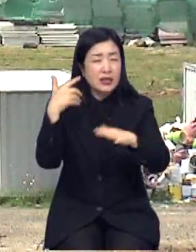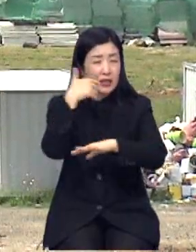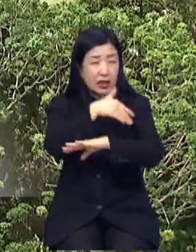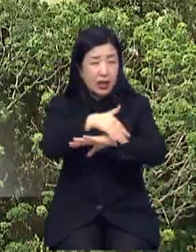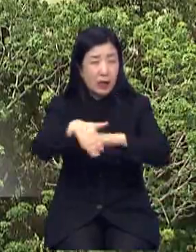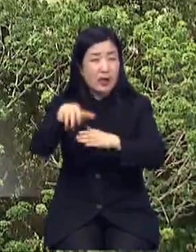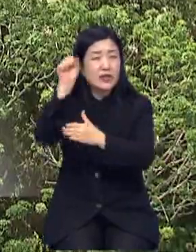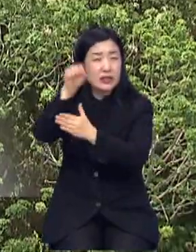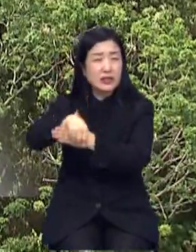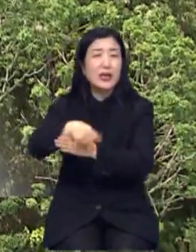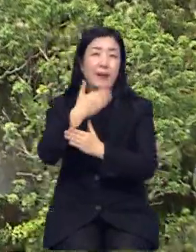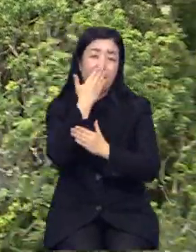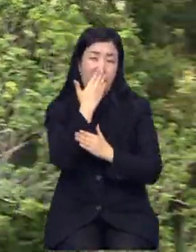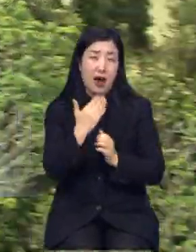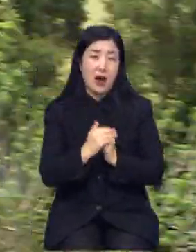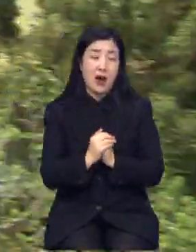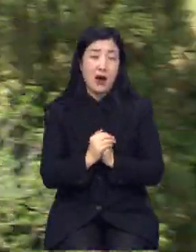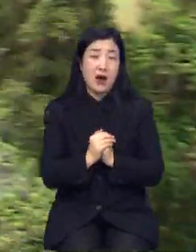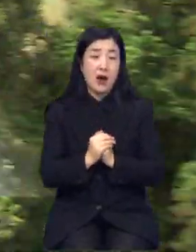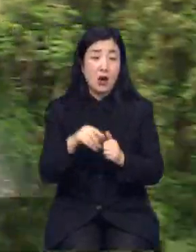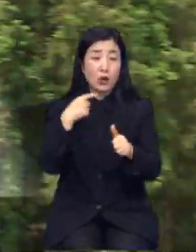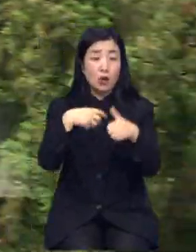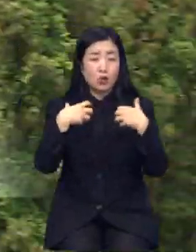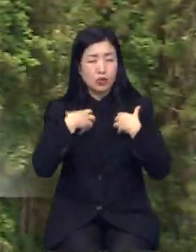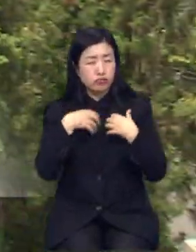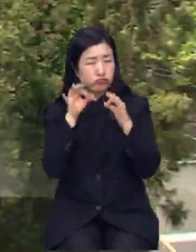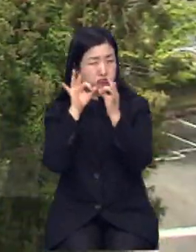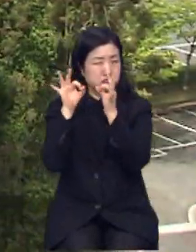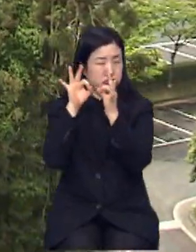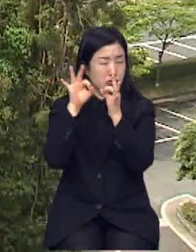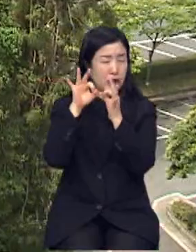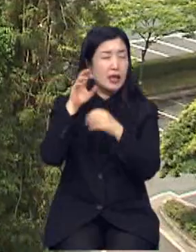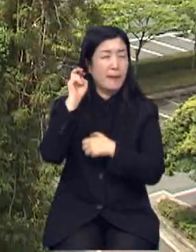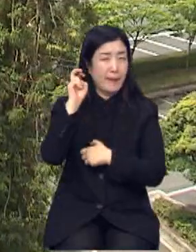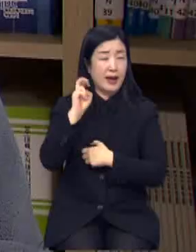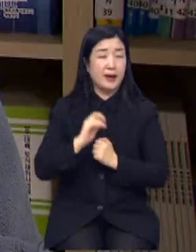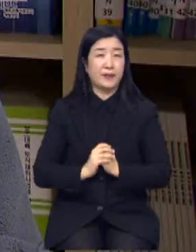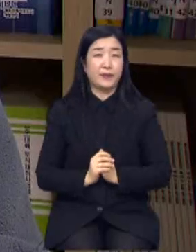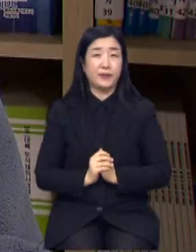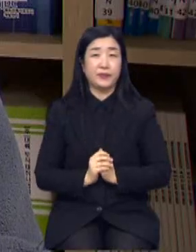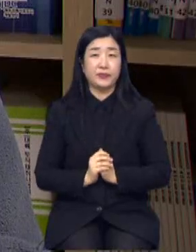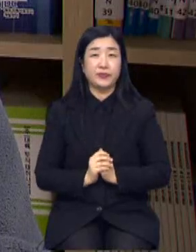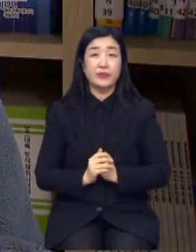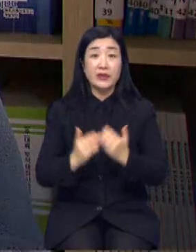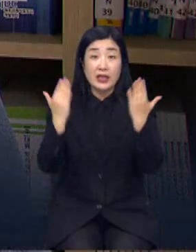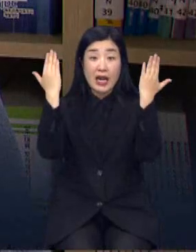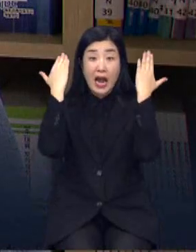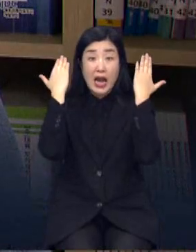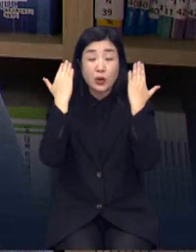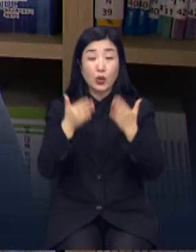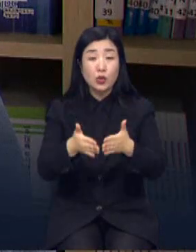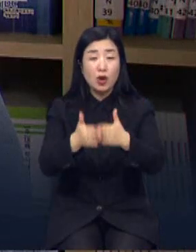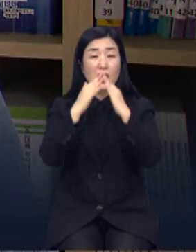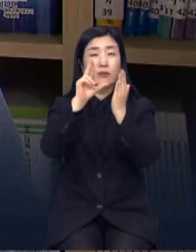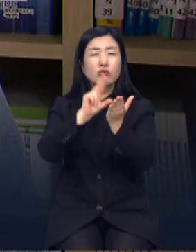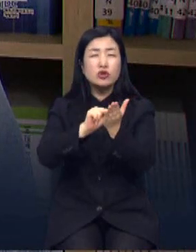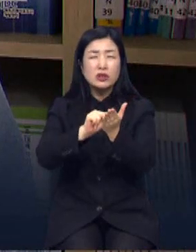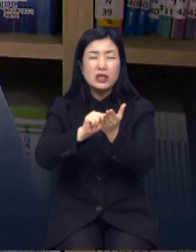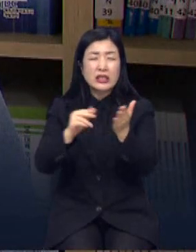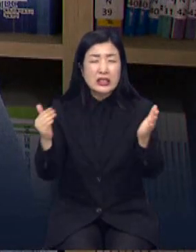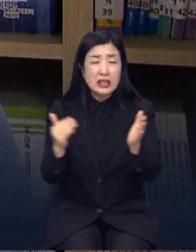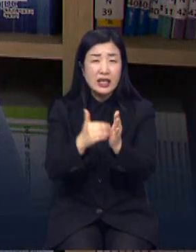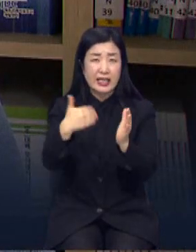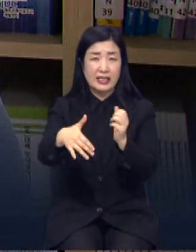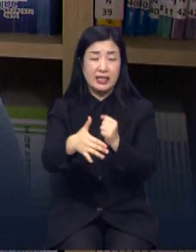계획을 승인받을 수 있기 때문에 교육청 눈치를 볼 수밖에 없습니다. 학교 설립 문제를 매듭짓지